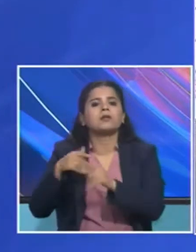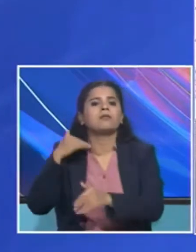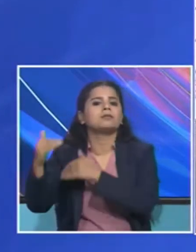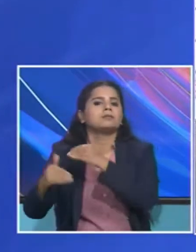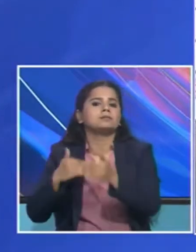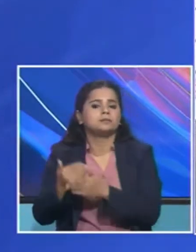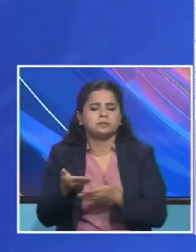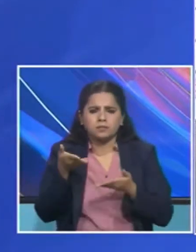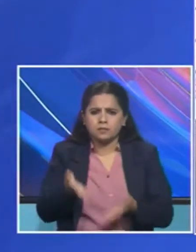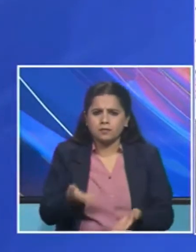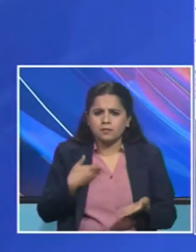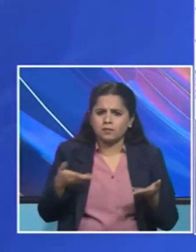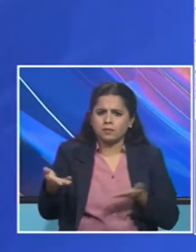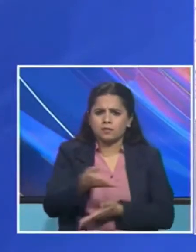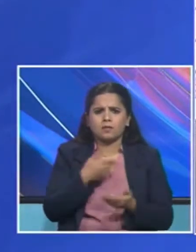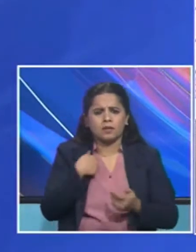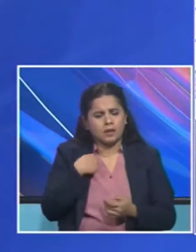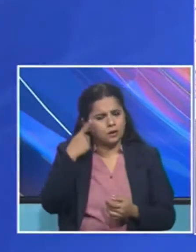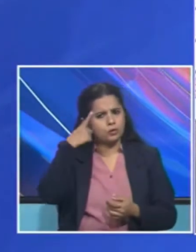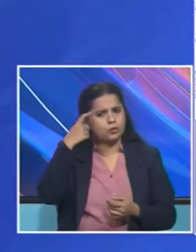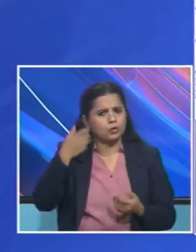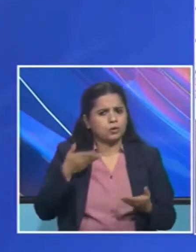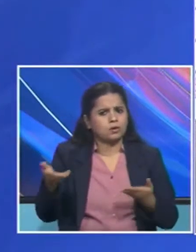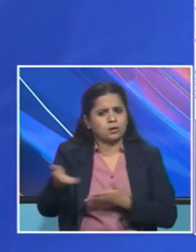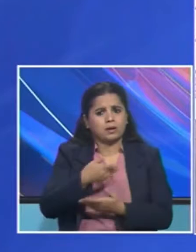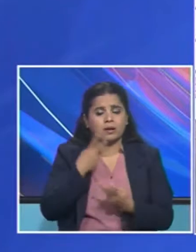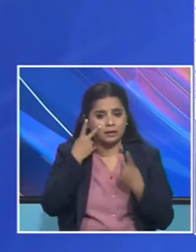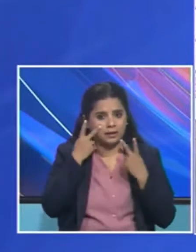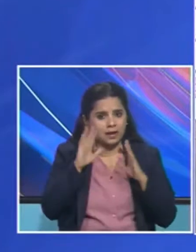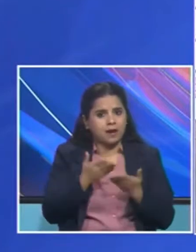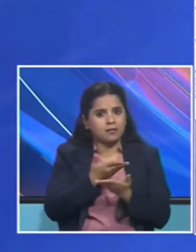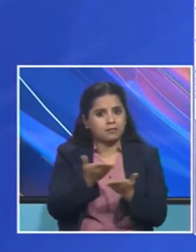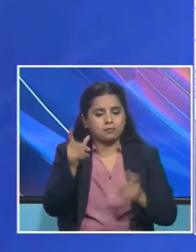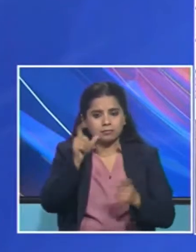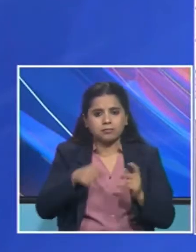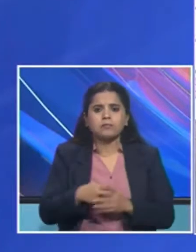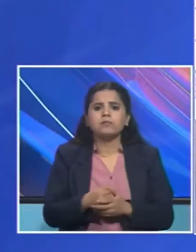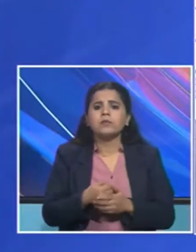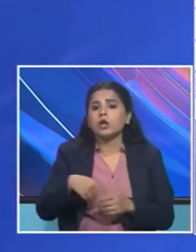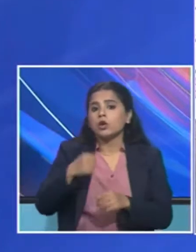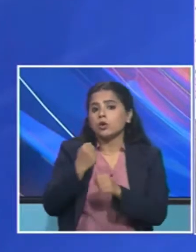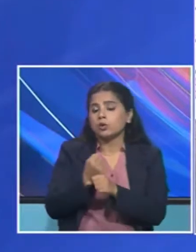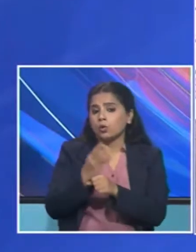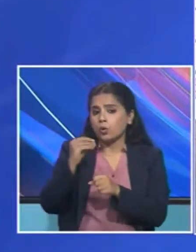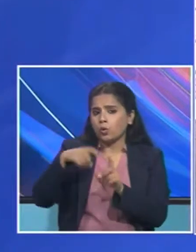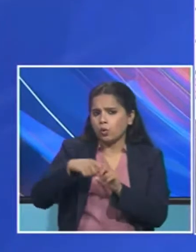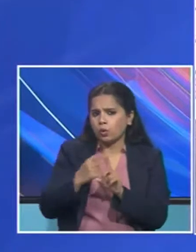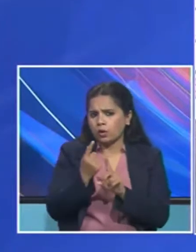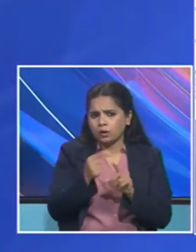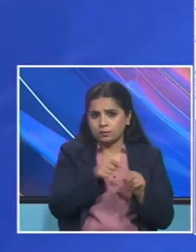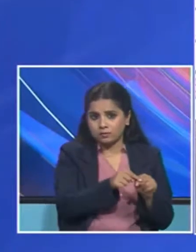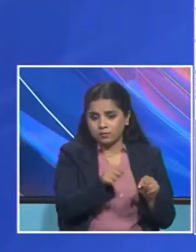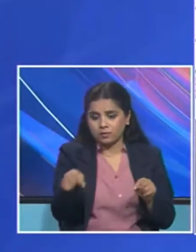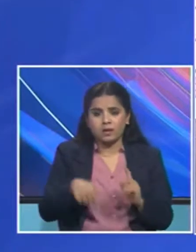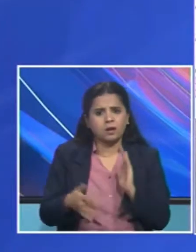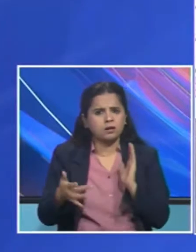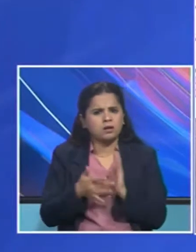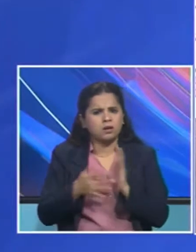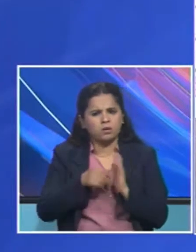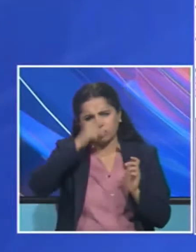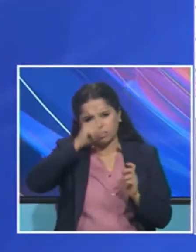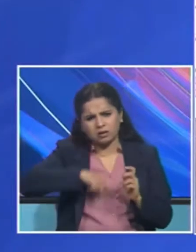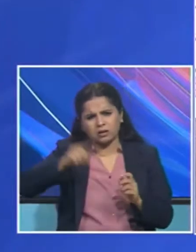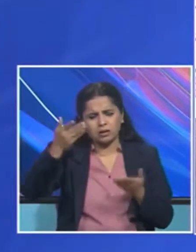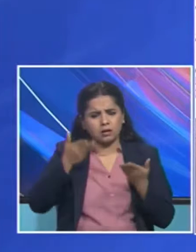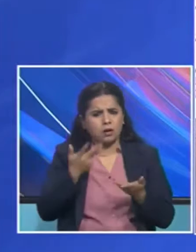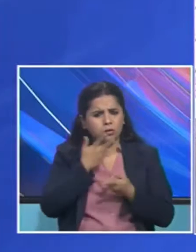आज हम इसे सोच होते देख रहे हैं। वोकल फॉर लोकल से लेकर डिजिटल इंडिया तक हर क्षेत्र